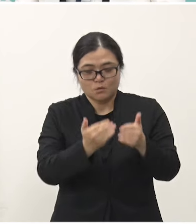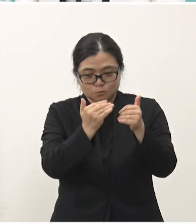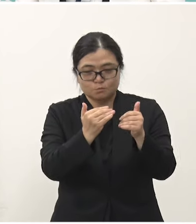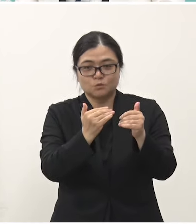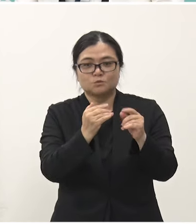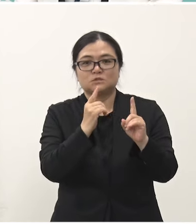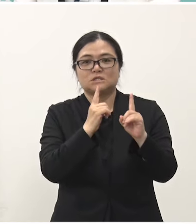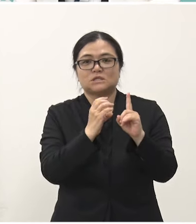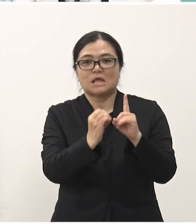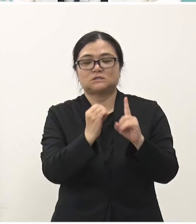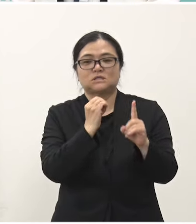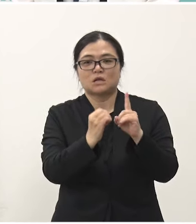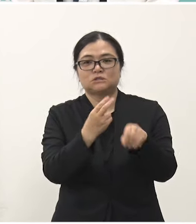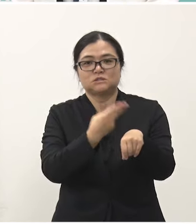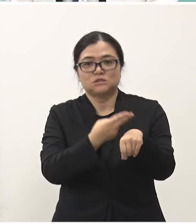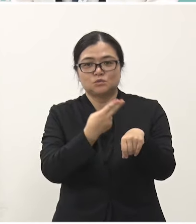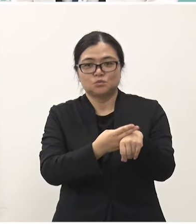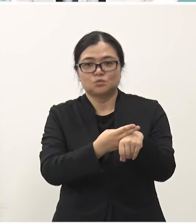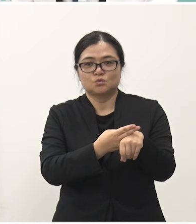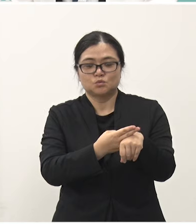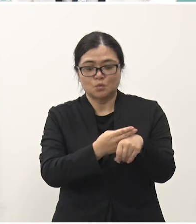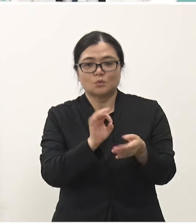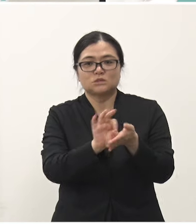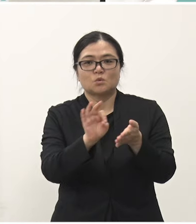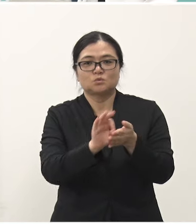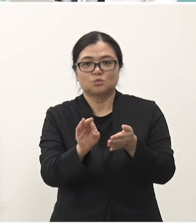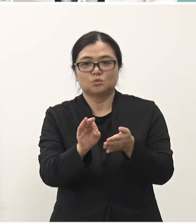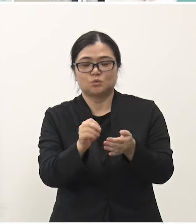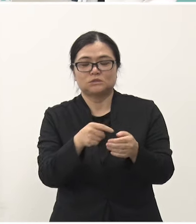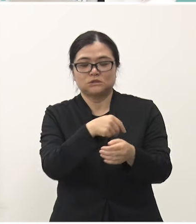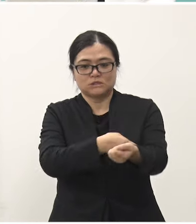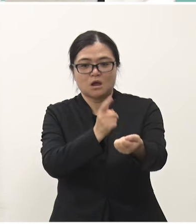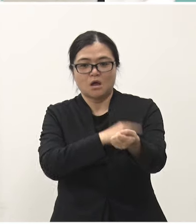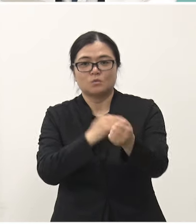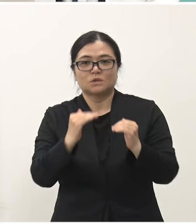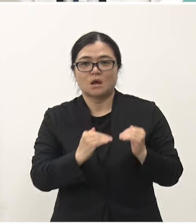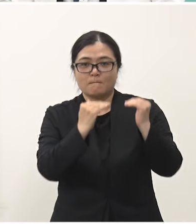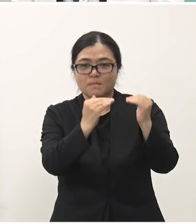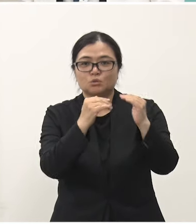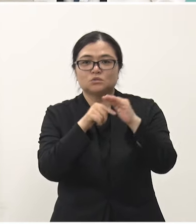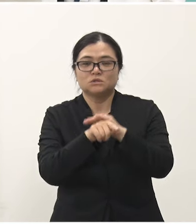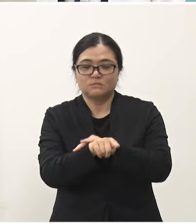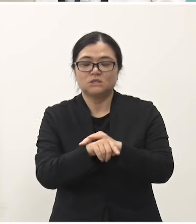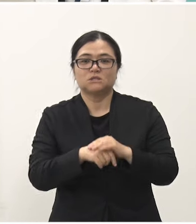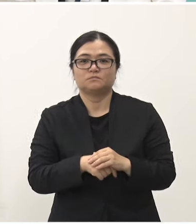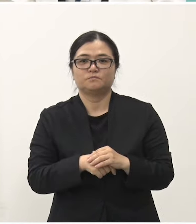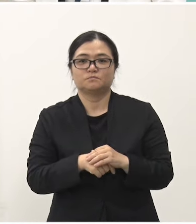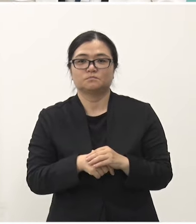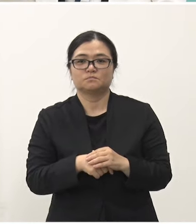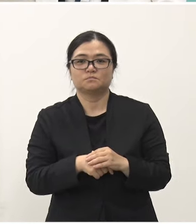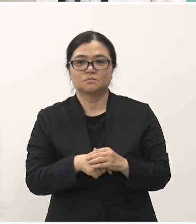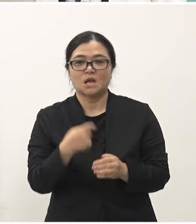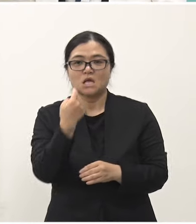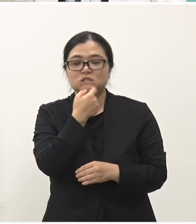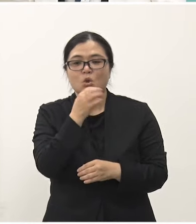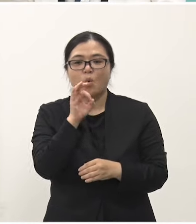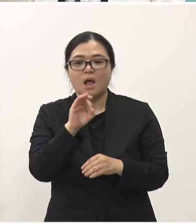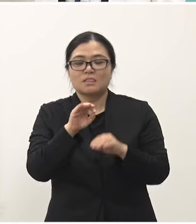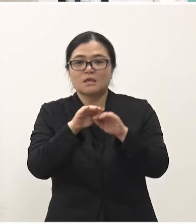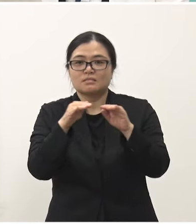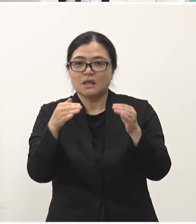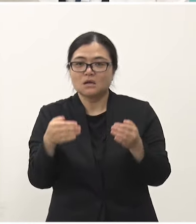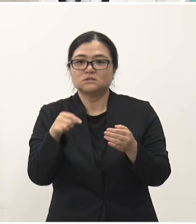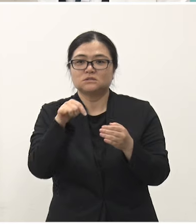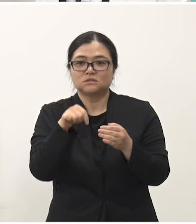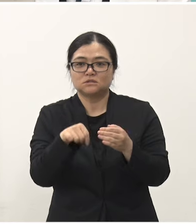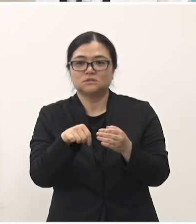性を育むとともにデジタル技術を活用する力を高めてまいります白金大児童官学童クラブ